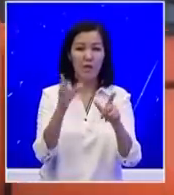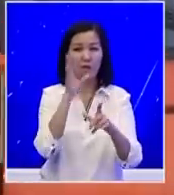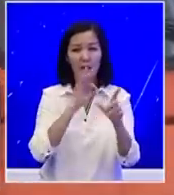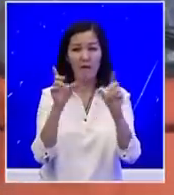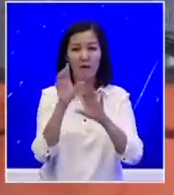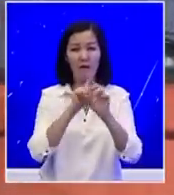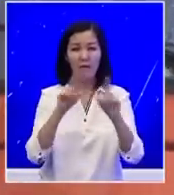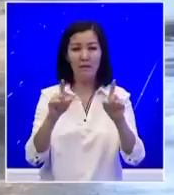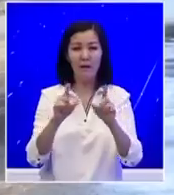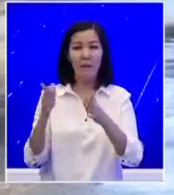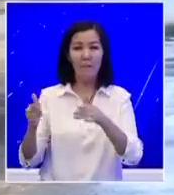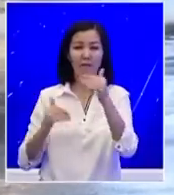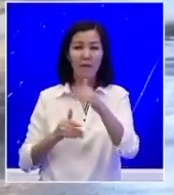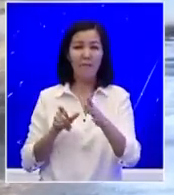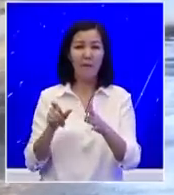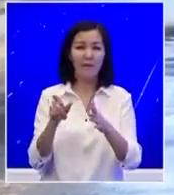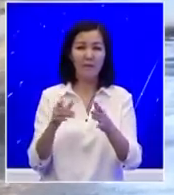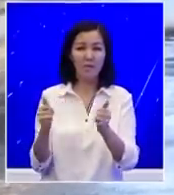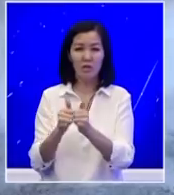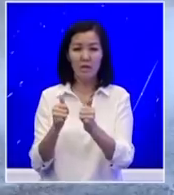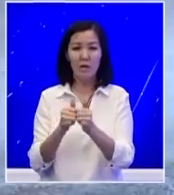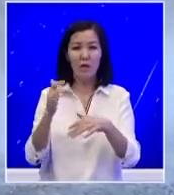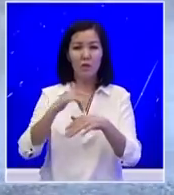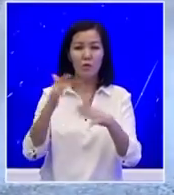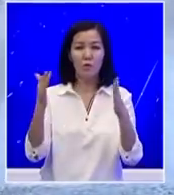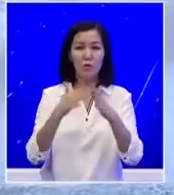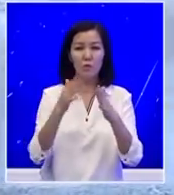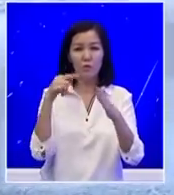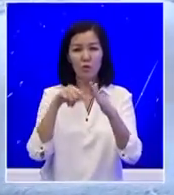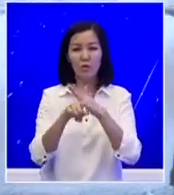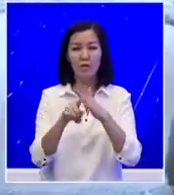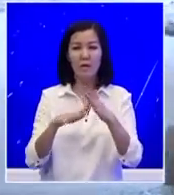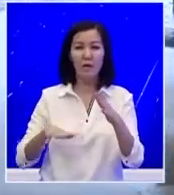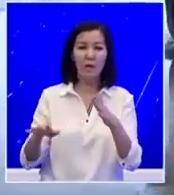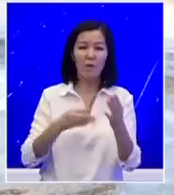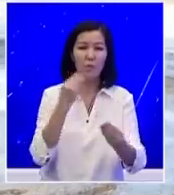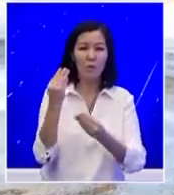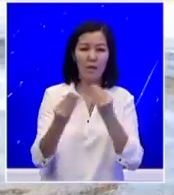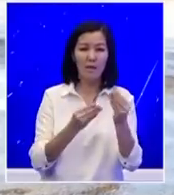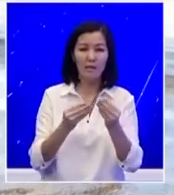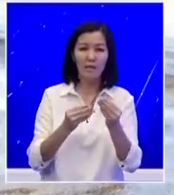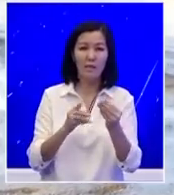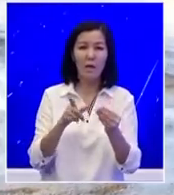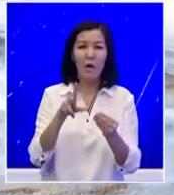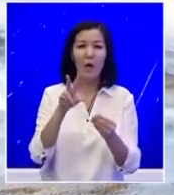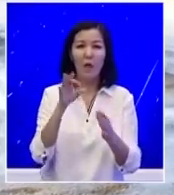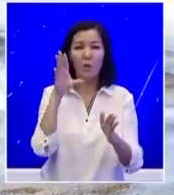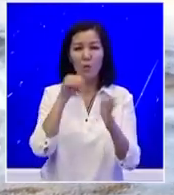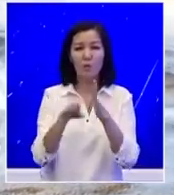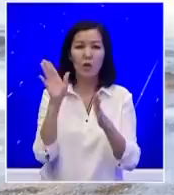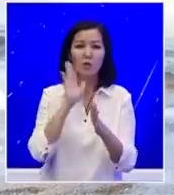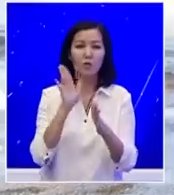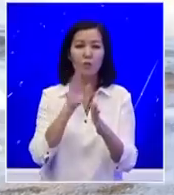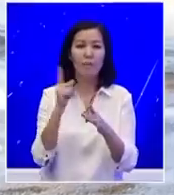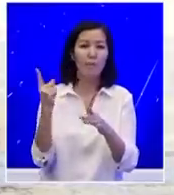банкоматтардың аумағымен көшелерді жуат. Бұдан бөлек тұрғын үйлердің подъездері, ойын алаңдары да арнайы хлор қосылған ертіндімен